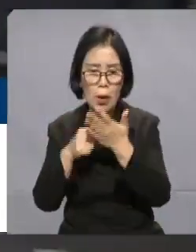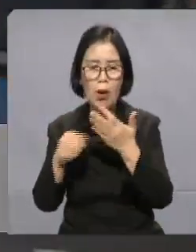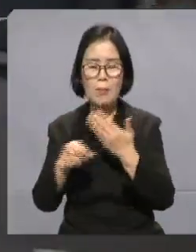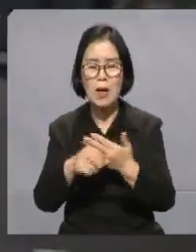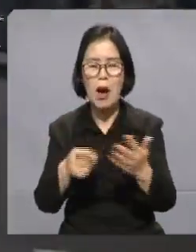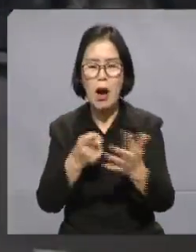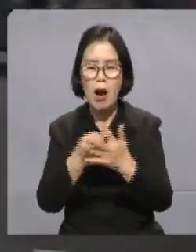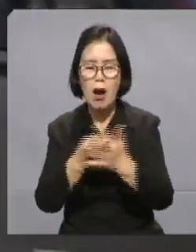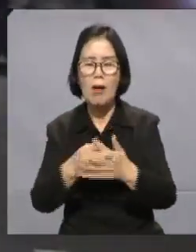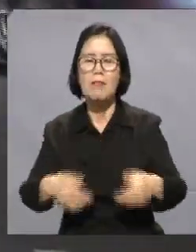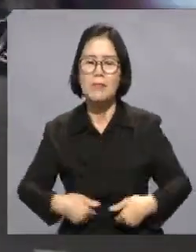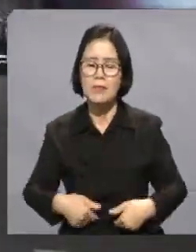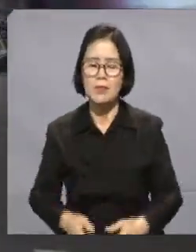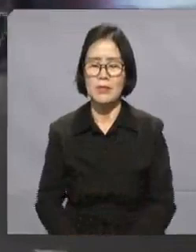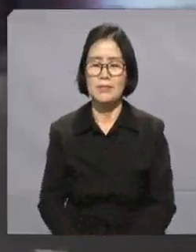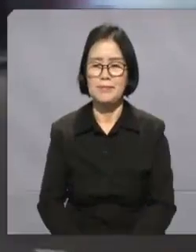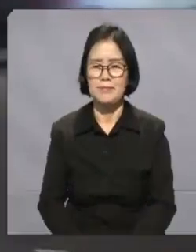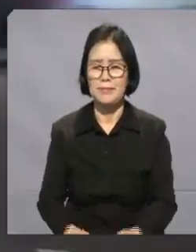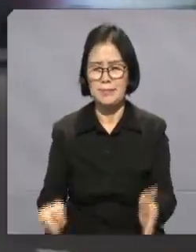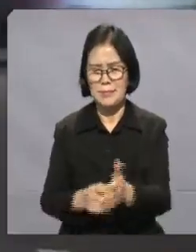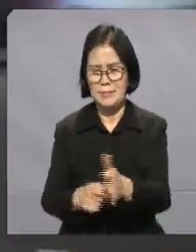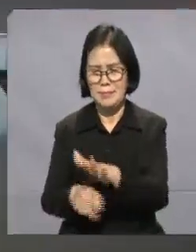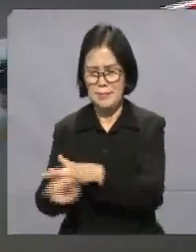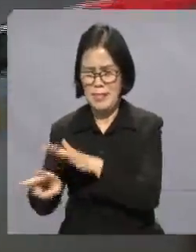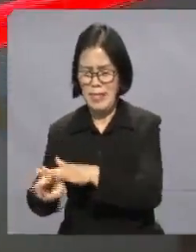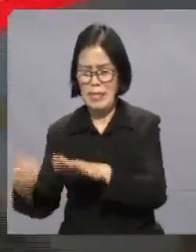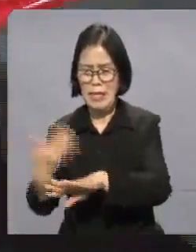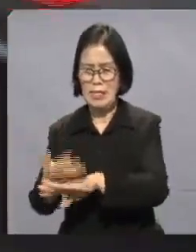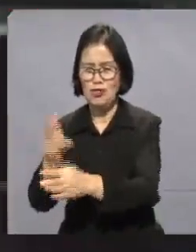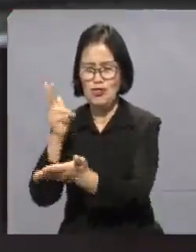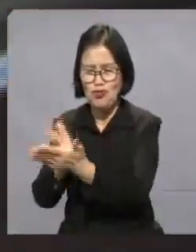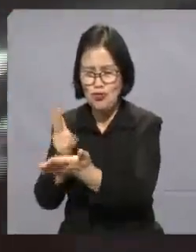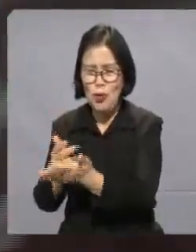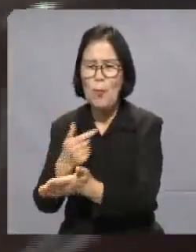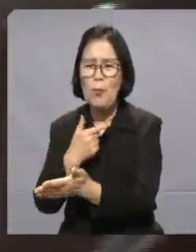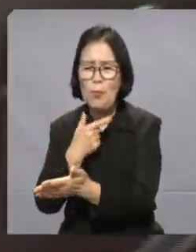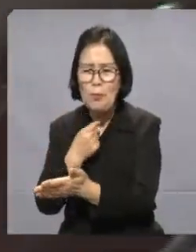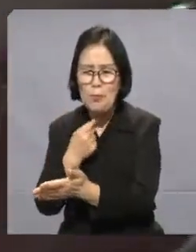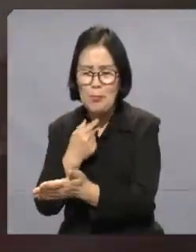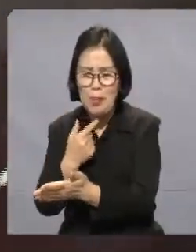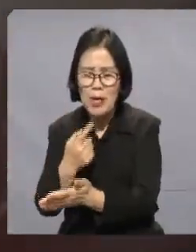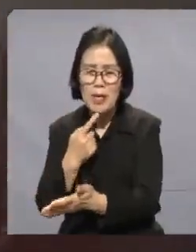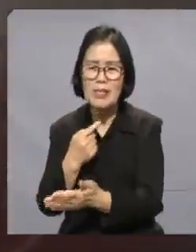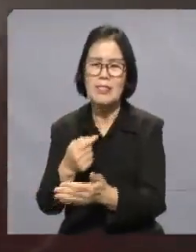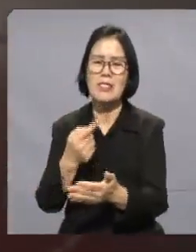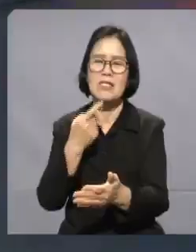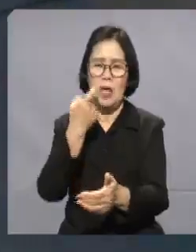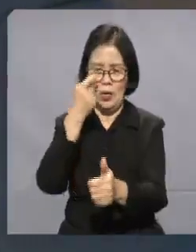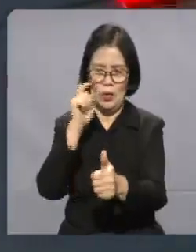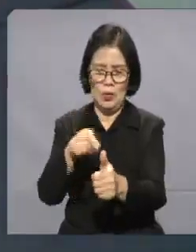돼요. 단속을 피해 급하게 다른 곳에 주차하려던 얌체 운전자도 걸렸습니다.